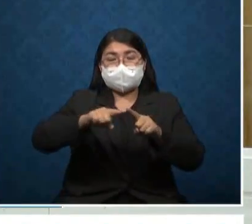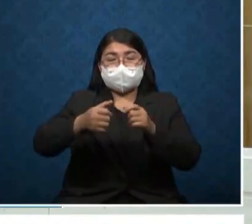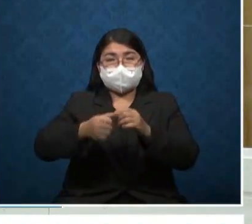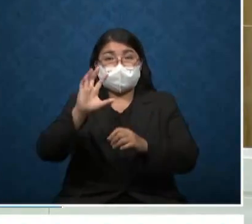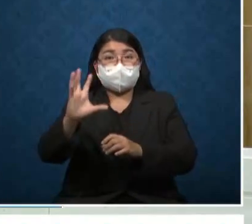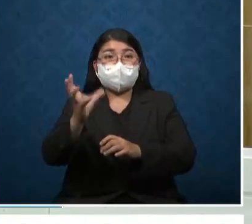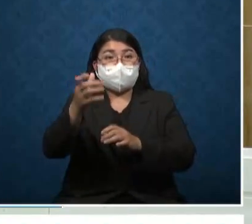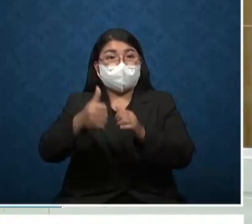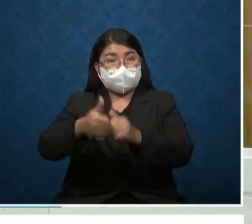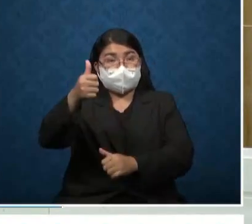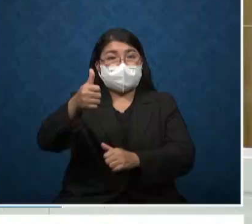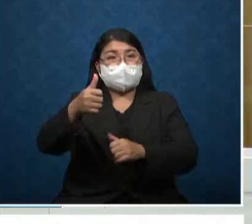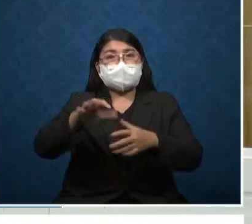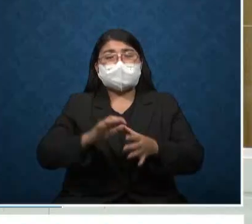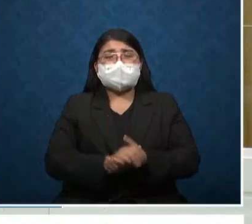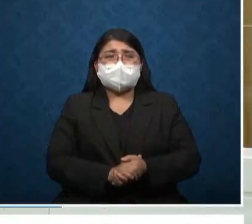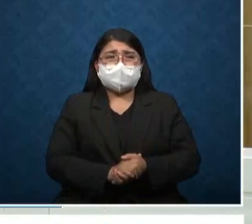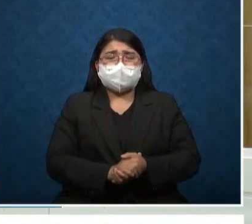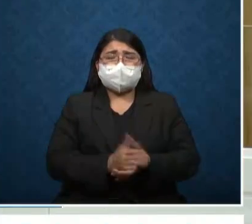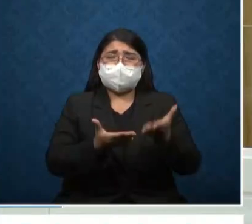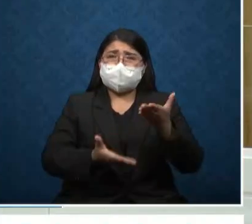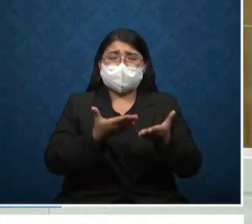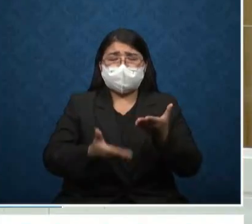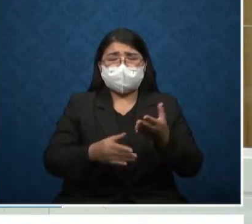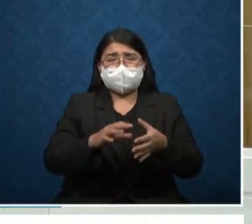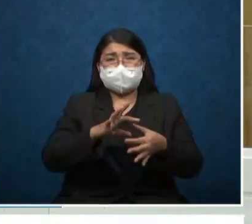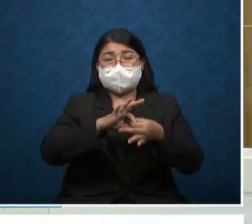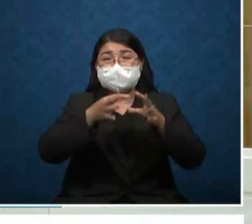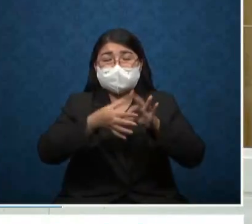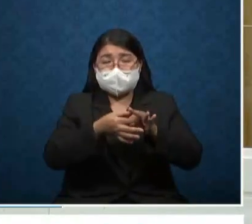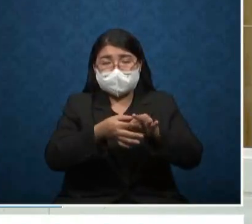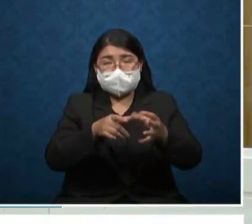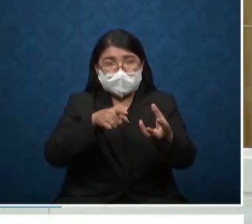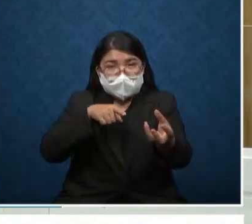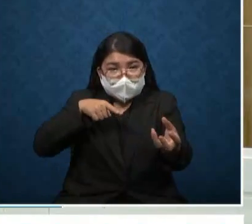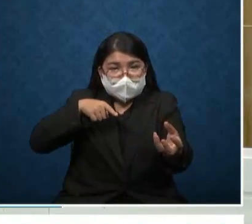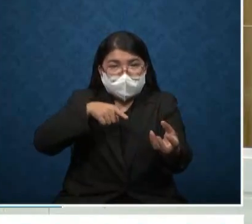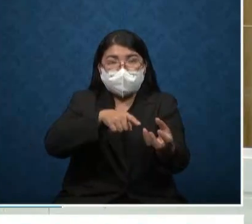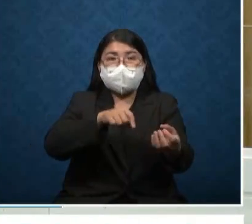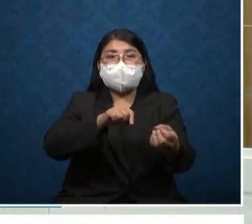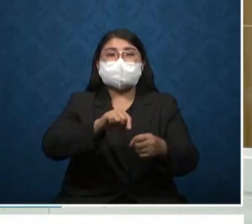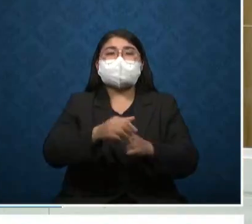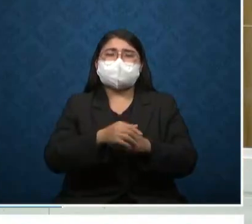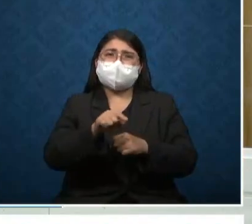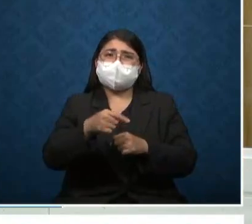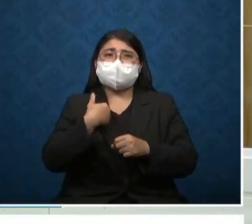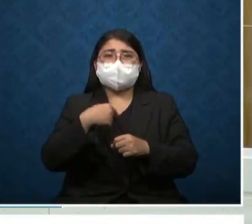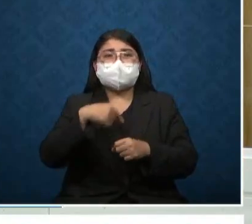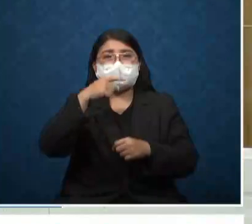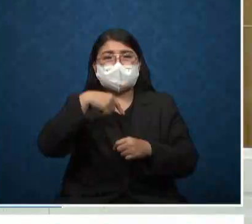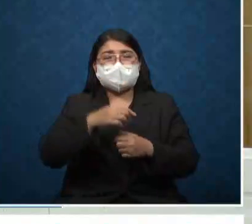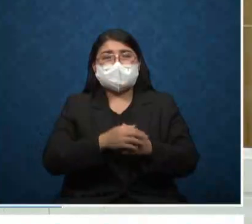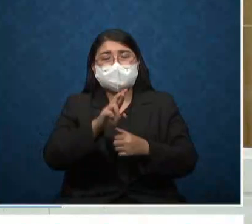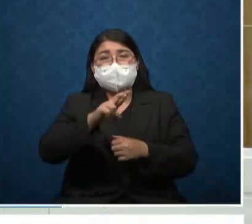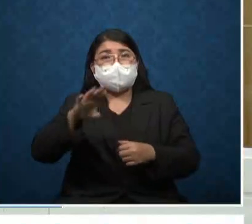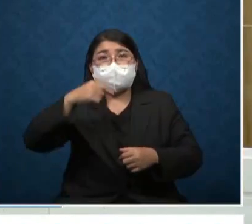รอบางคนพเป็นuoนุงjourกที่ไม่ได้เรียนธ่สือในระบบของประเทศไทยคือใระบบปกติ ง